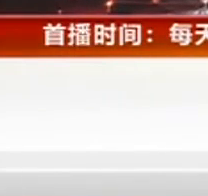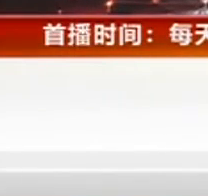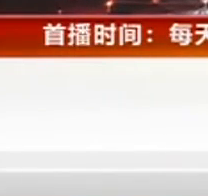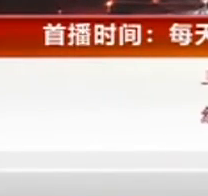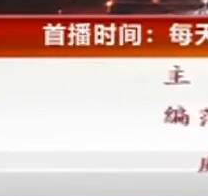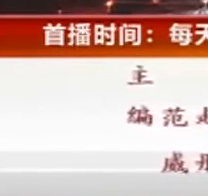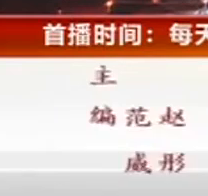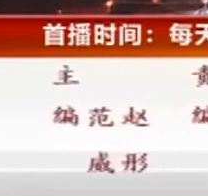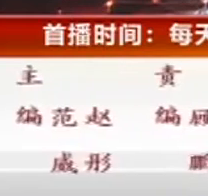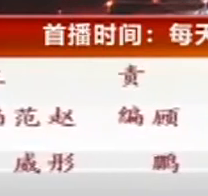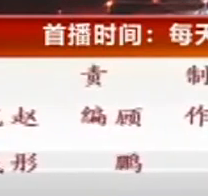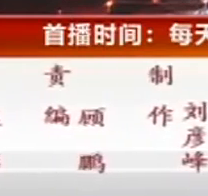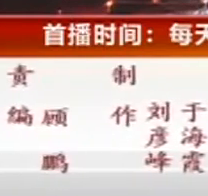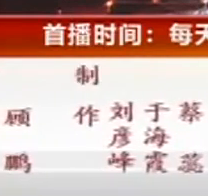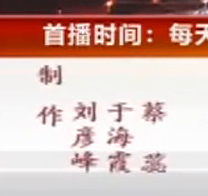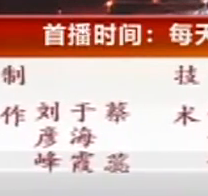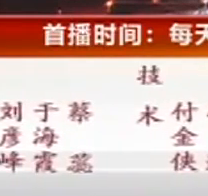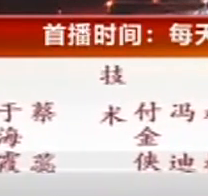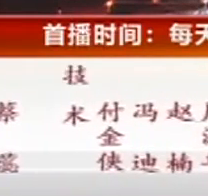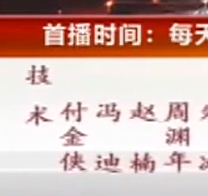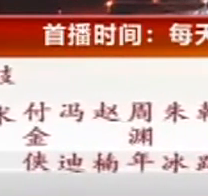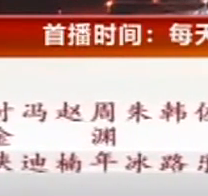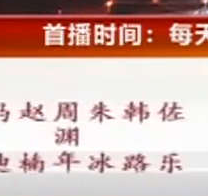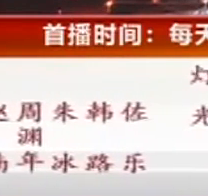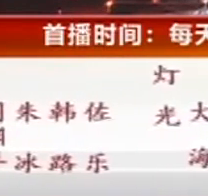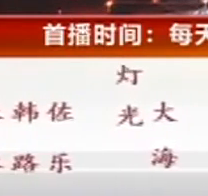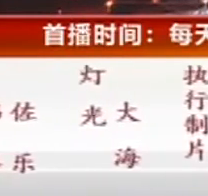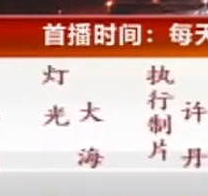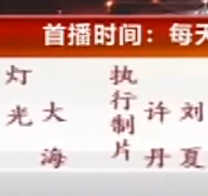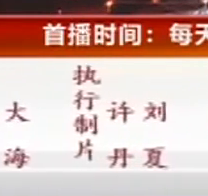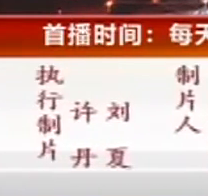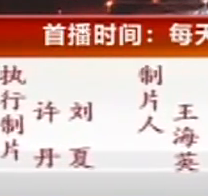芦岛市绥中县人，作为辽宁老乡，我们每一个人都会为你加油鼓劲。